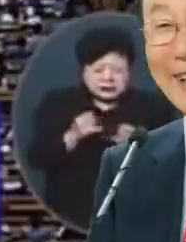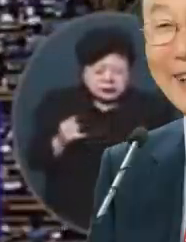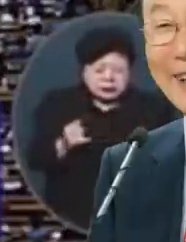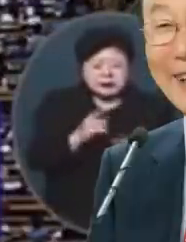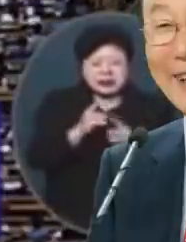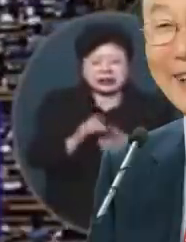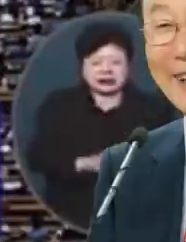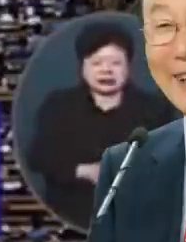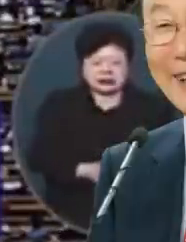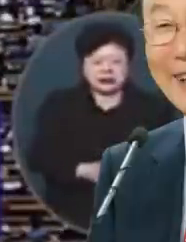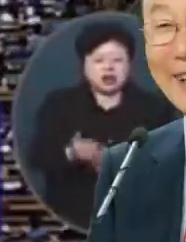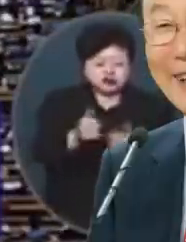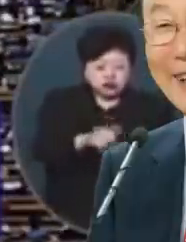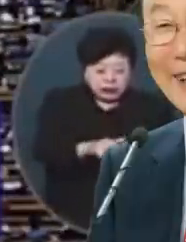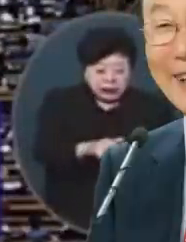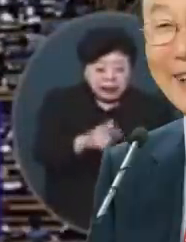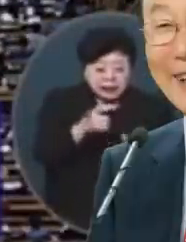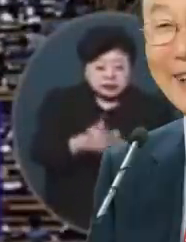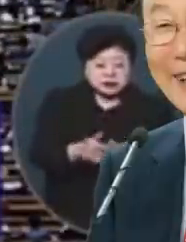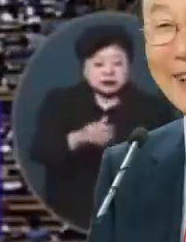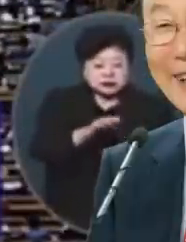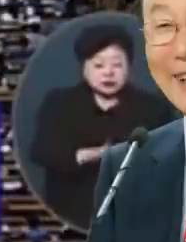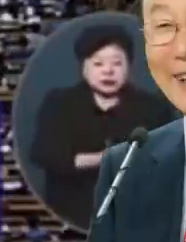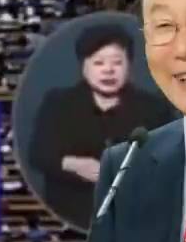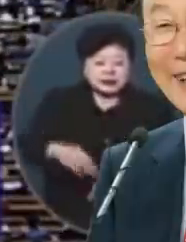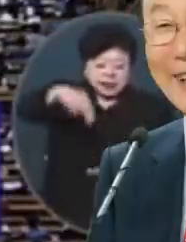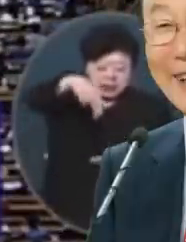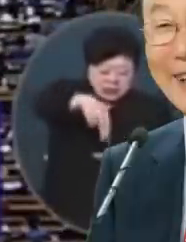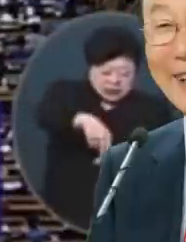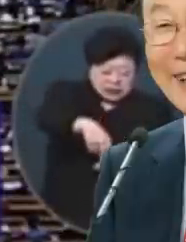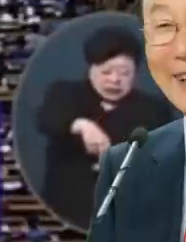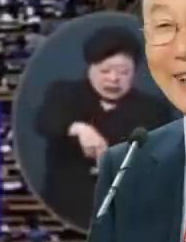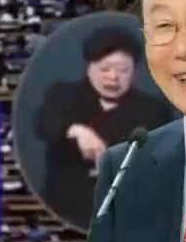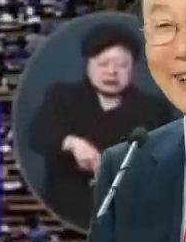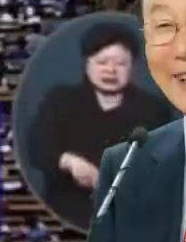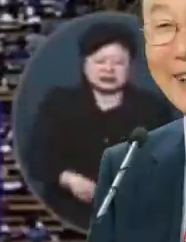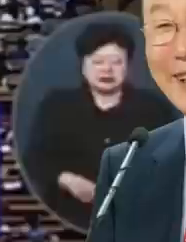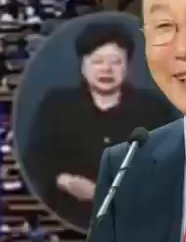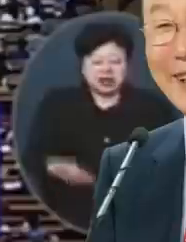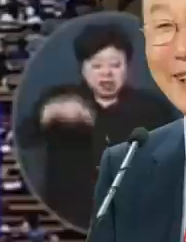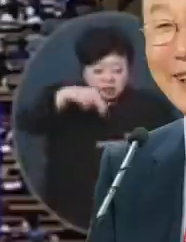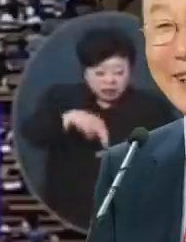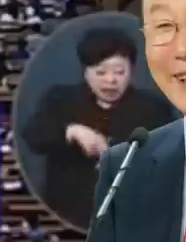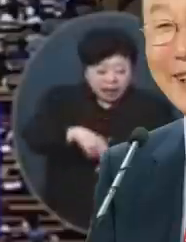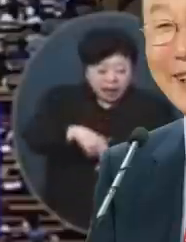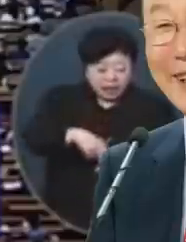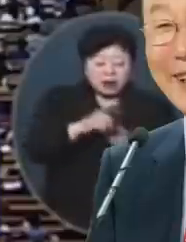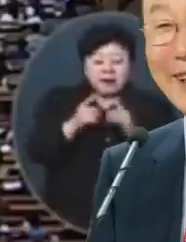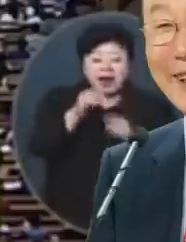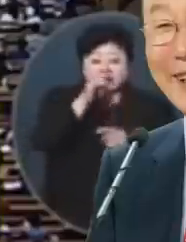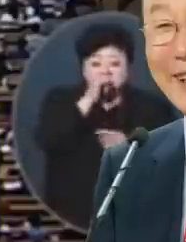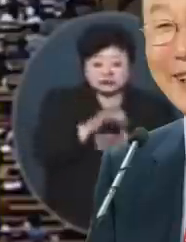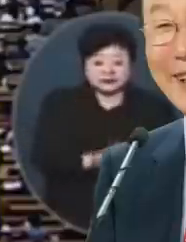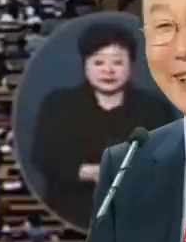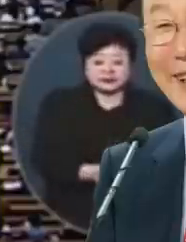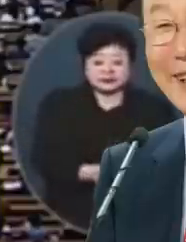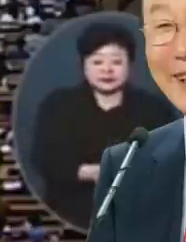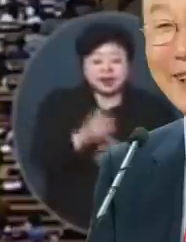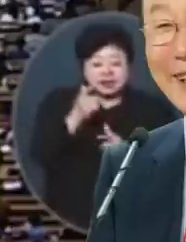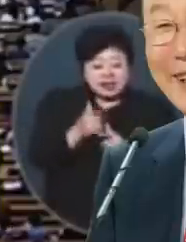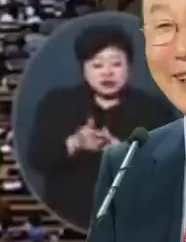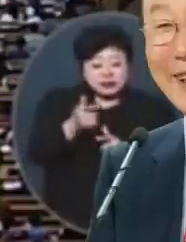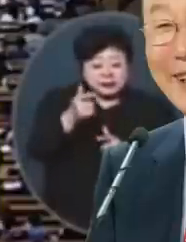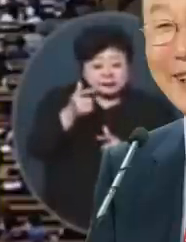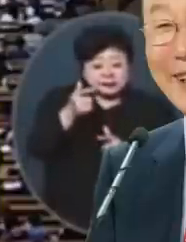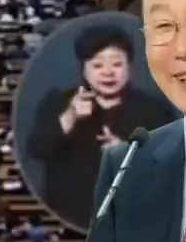사람이 말하기를 죽었다 하니 예수께서 그 손을 잡아 일으키시니 이에 일어나시느라고 말씀하셨습니다.